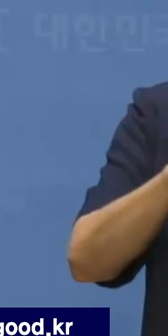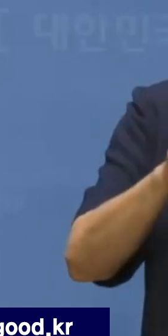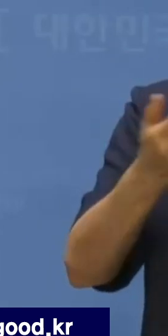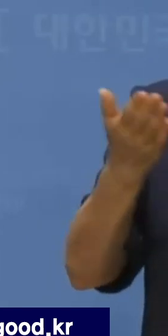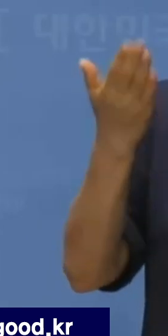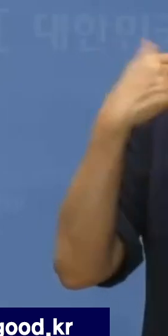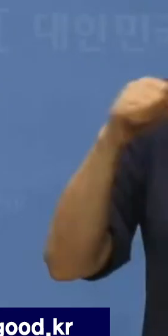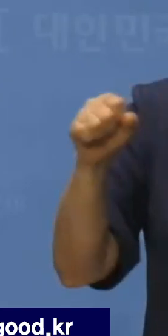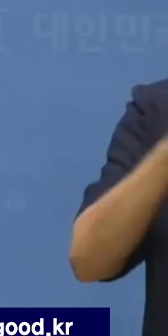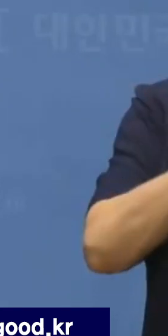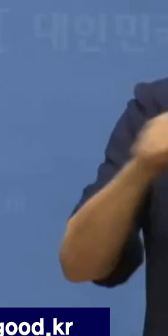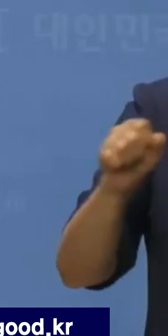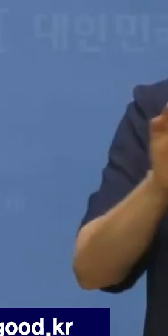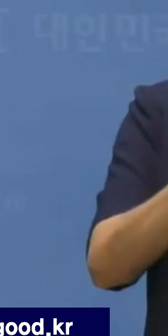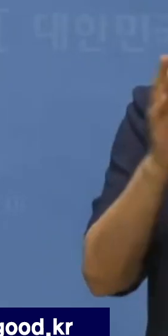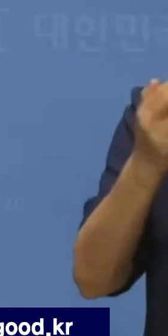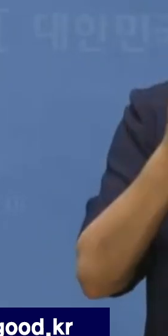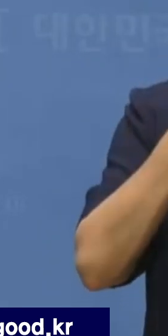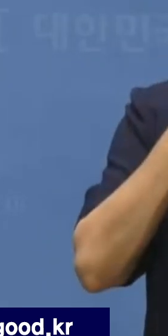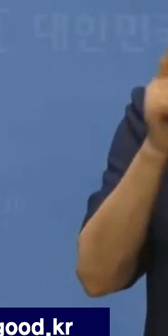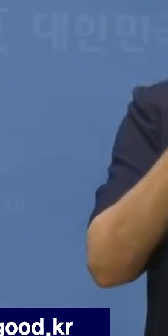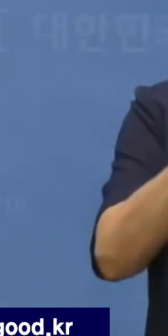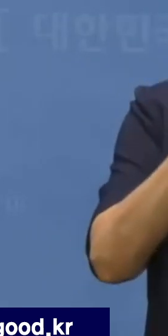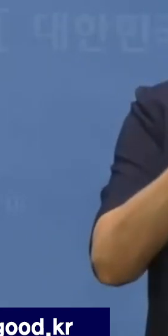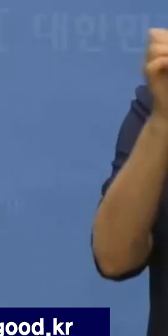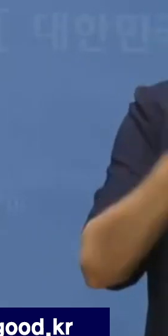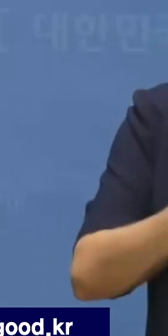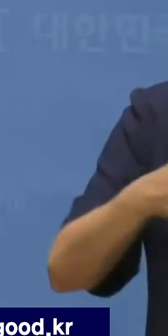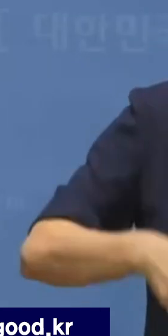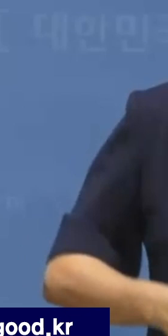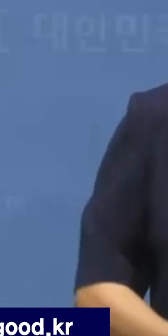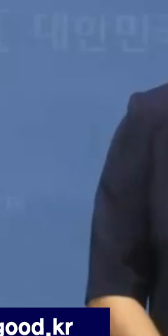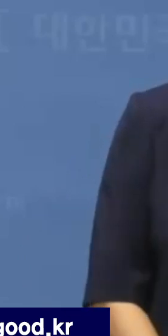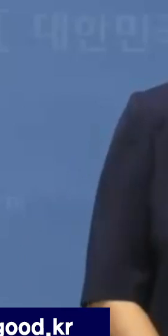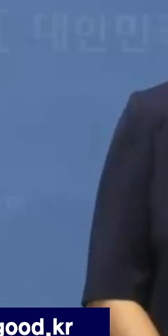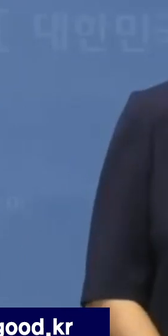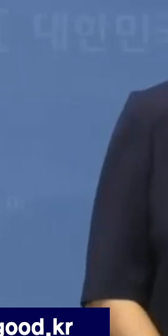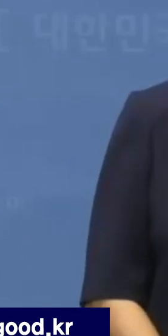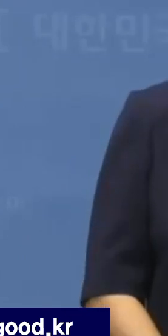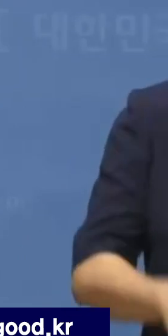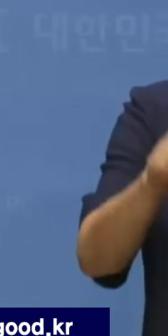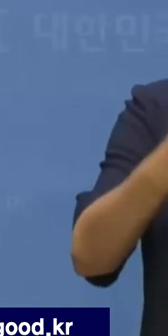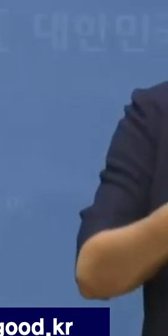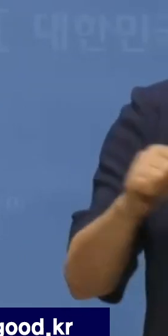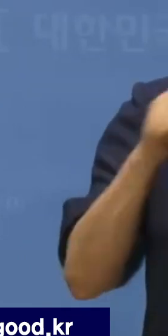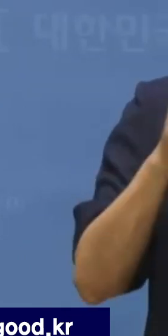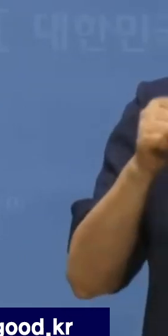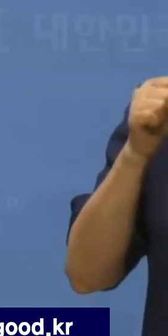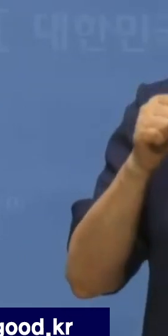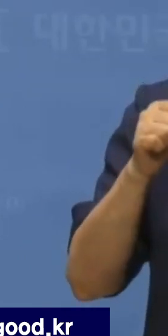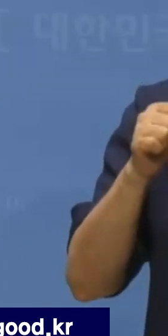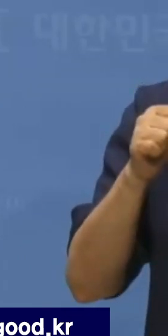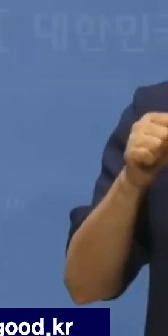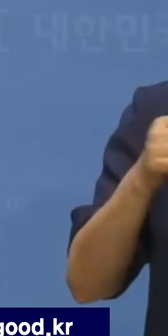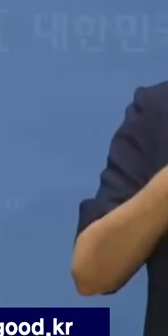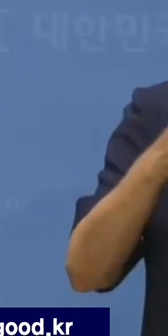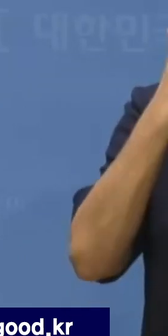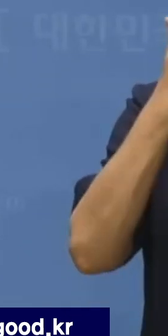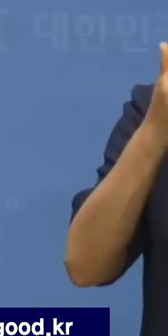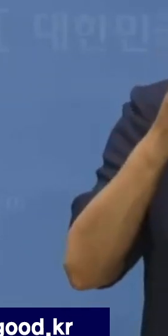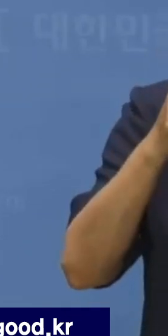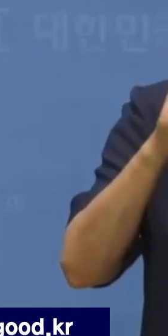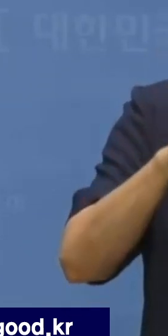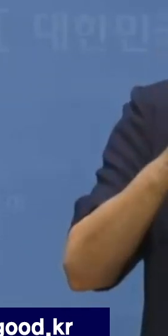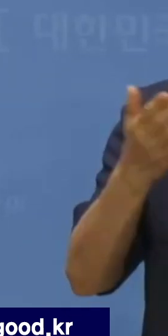학폭위가 빗겨간 이유를 직접 설명해야 합니다. 정권 실세라는 힘을 통해 아들의